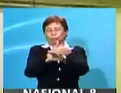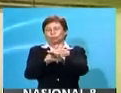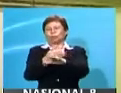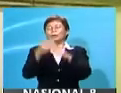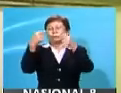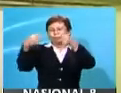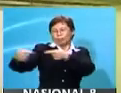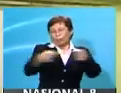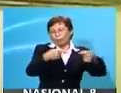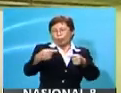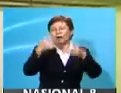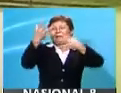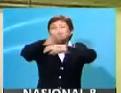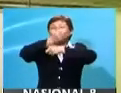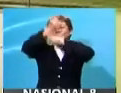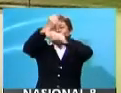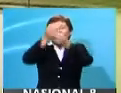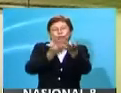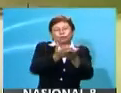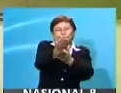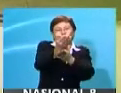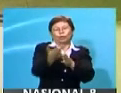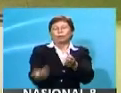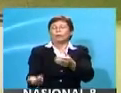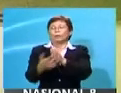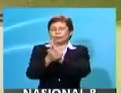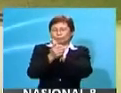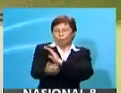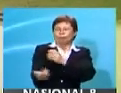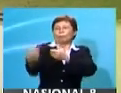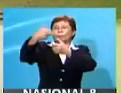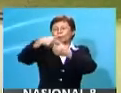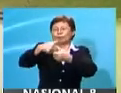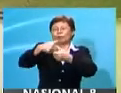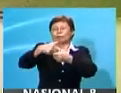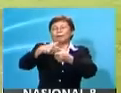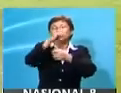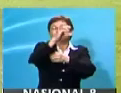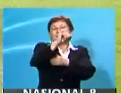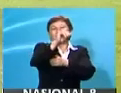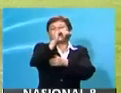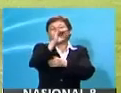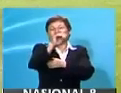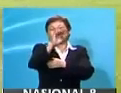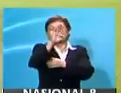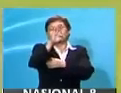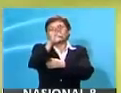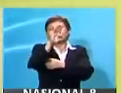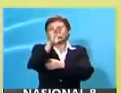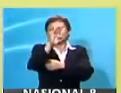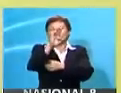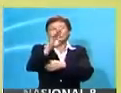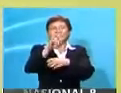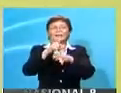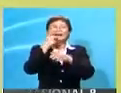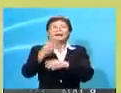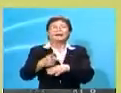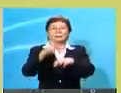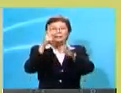turun mempertahankan kejuaraan sekaligus layak beraksi di kejohanan utama CIMB classasic di